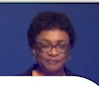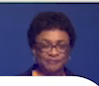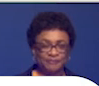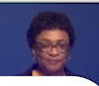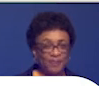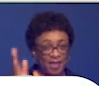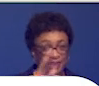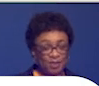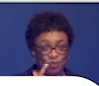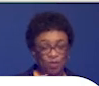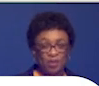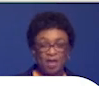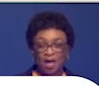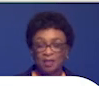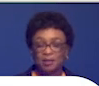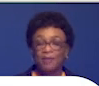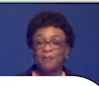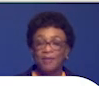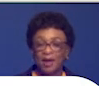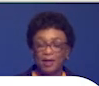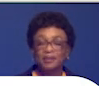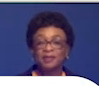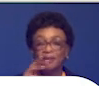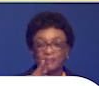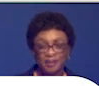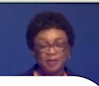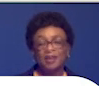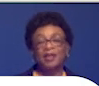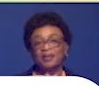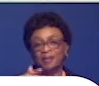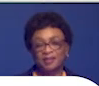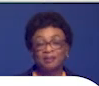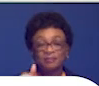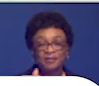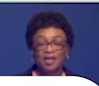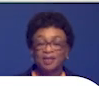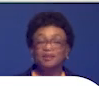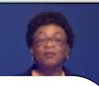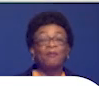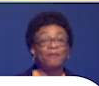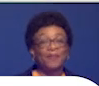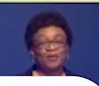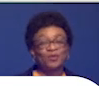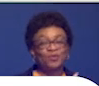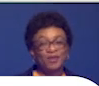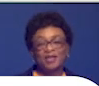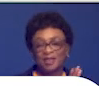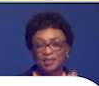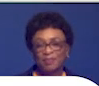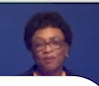ni Siku moja tangu bar La Miani tanzan nekta kutang Mat darasa la Saba yame uu wa uj